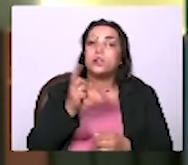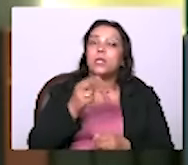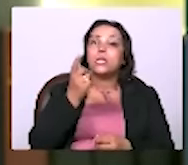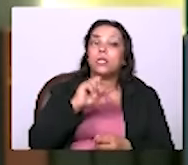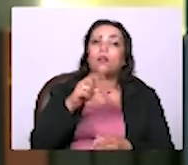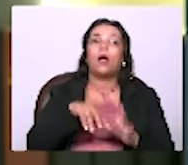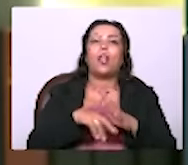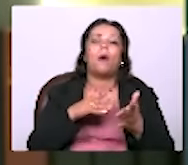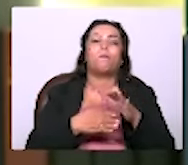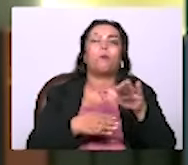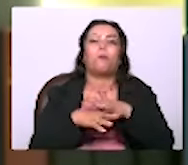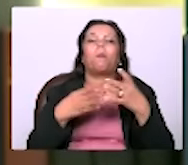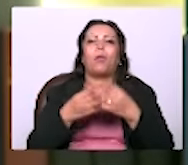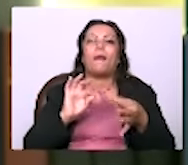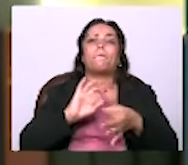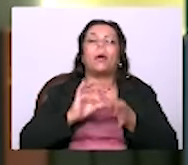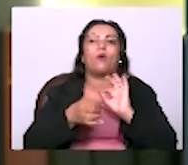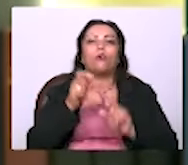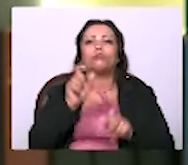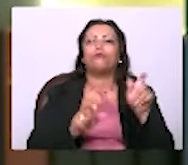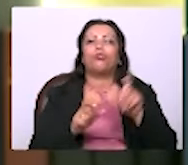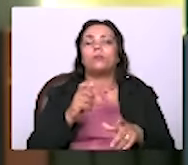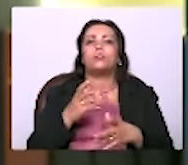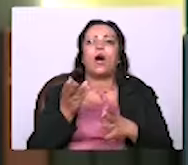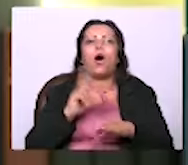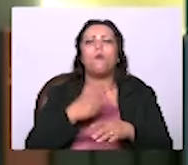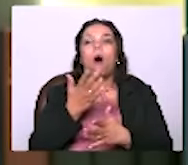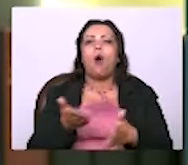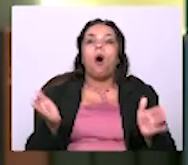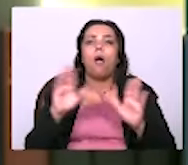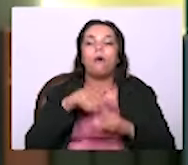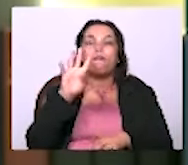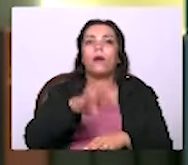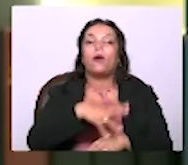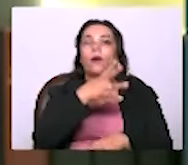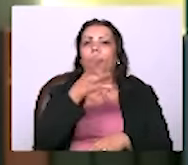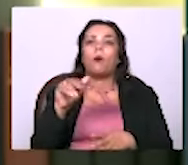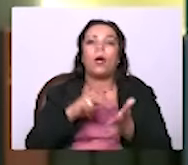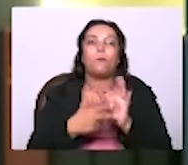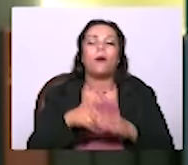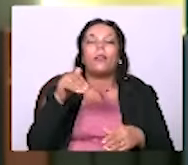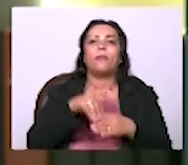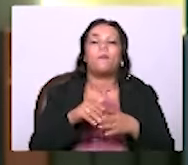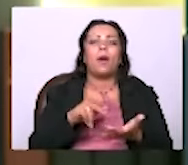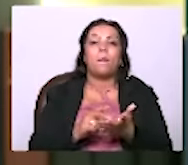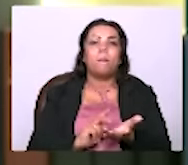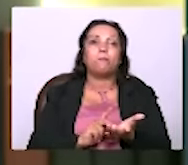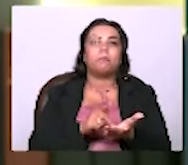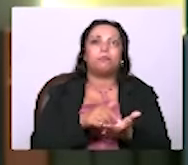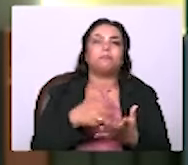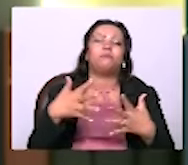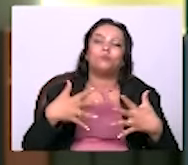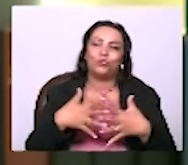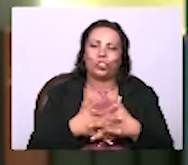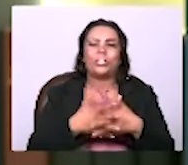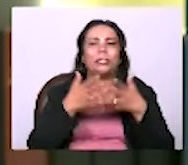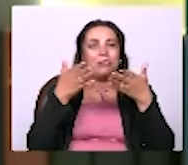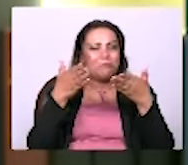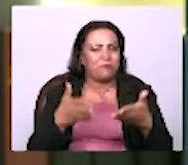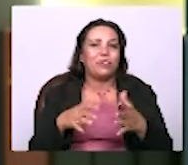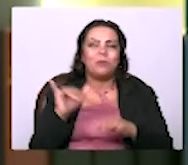لنا حوالي مليون شاب او اكثر لجداول الانتخاب يعني معناها حط رجله على سلم المشاركه